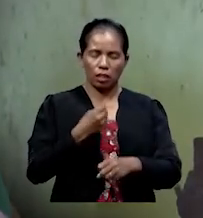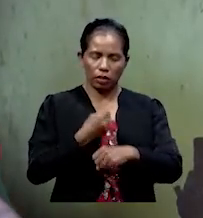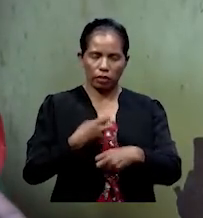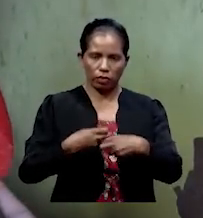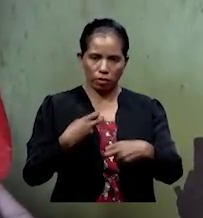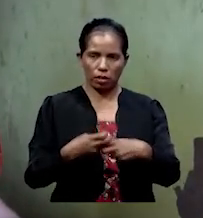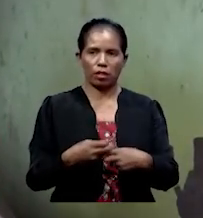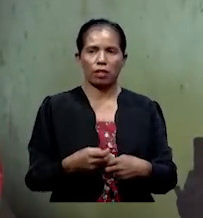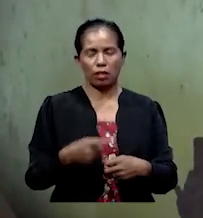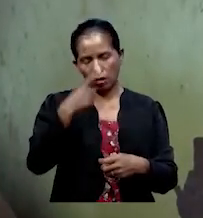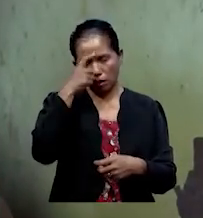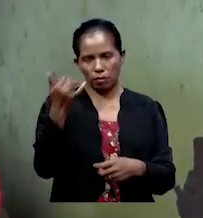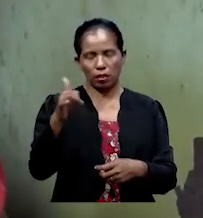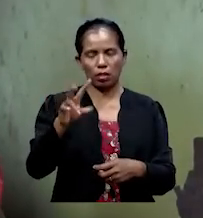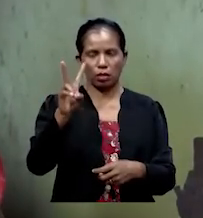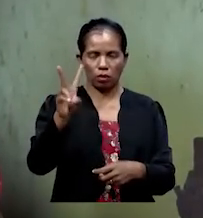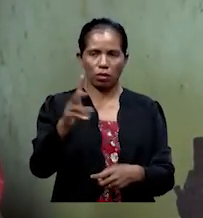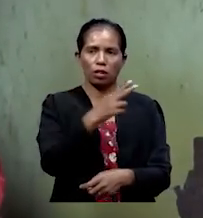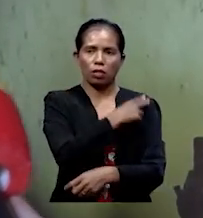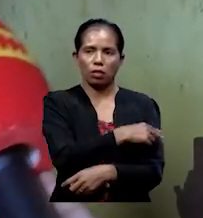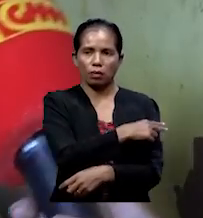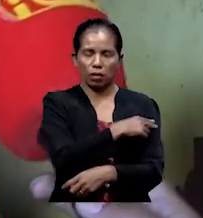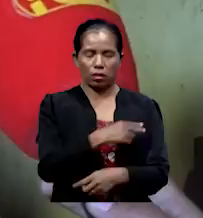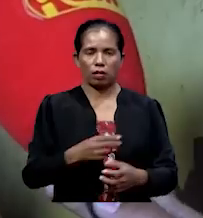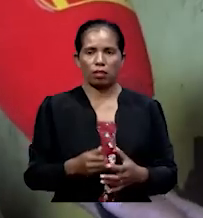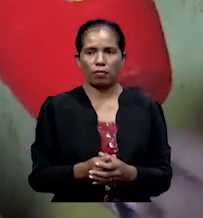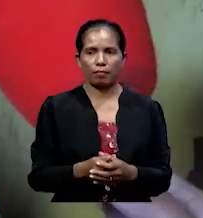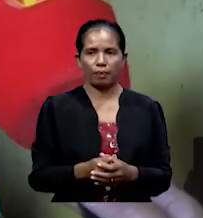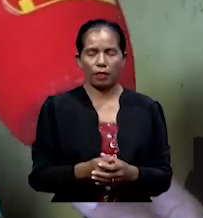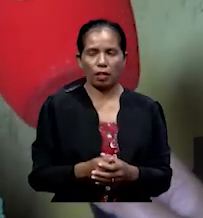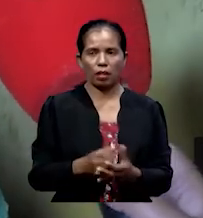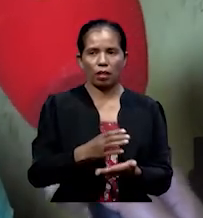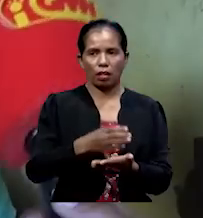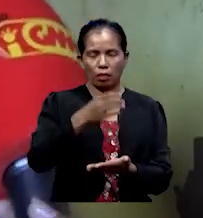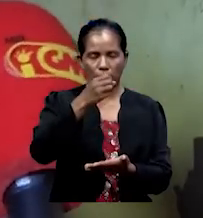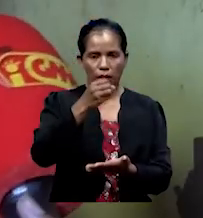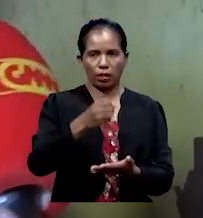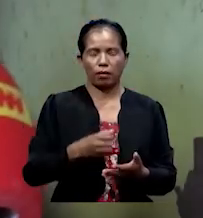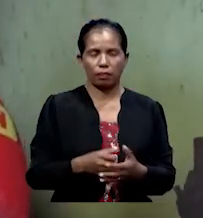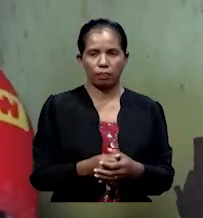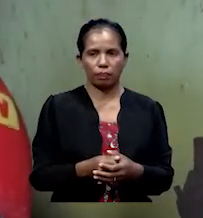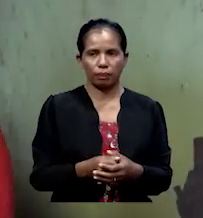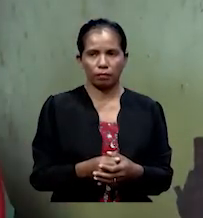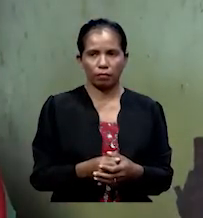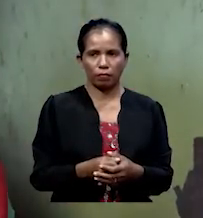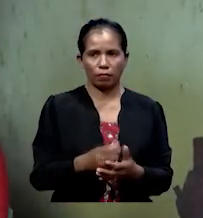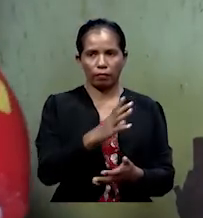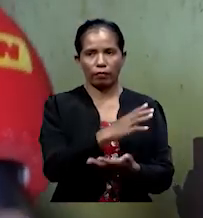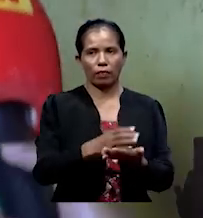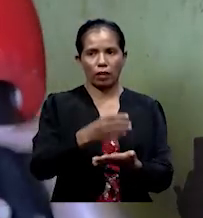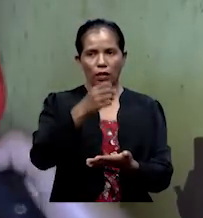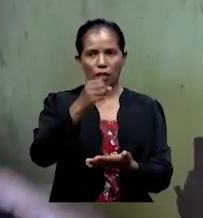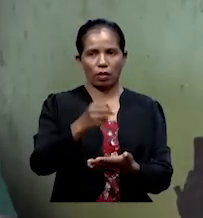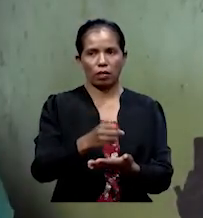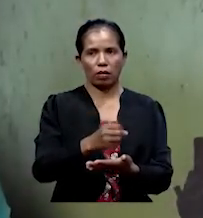be, iha hospital mos ami aku ada sebab bayi prematur ni nene misi sebab nene kan aku